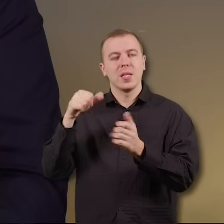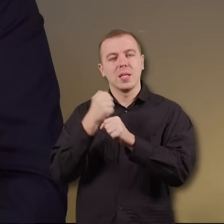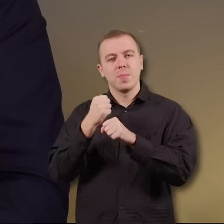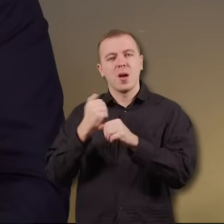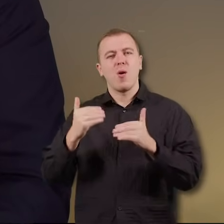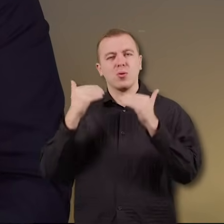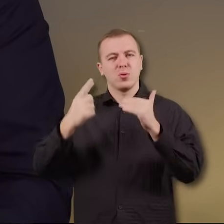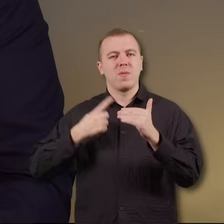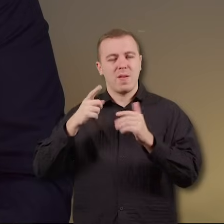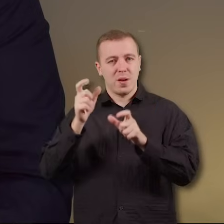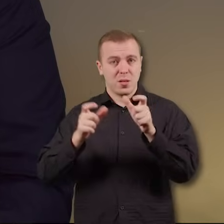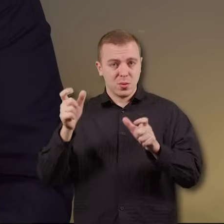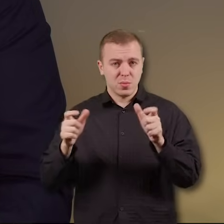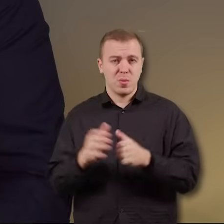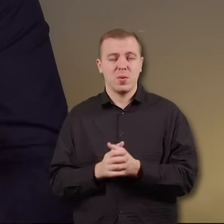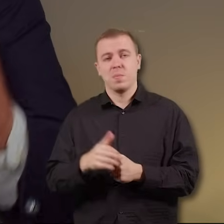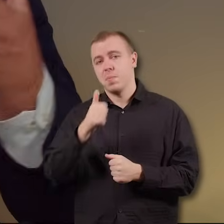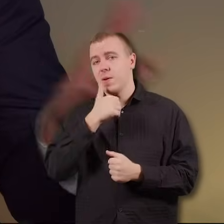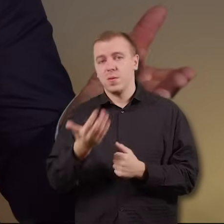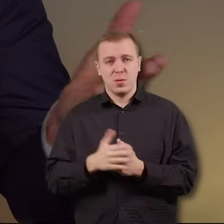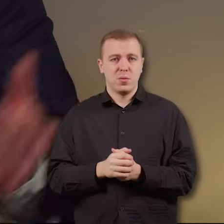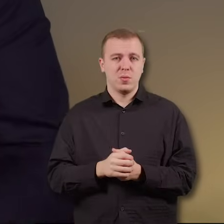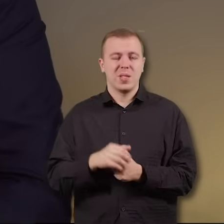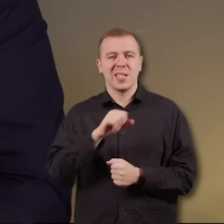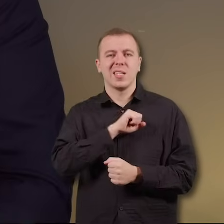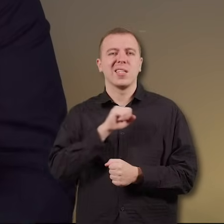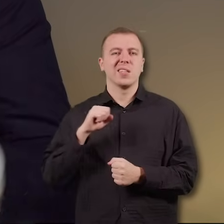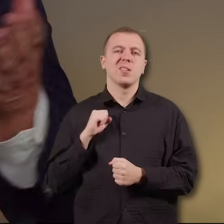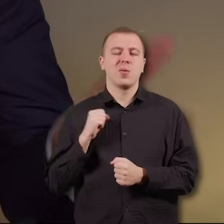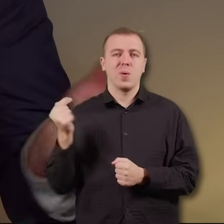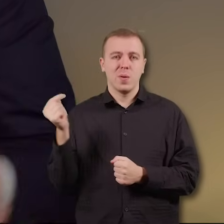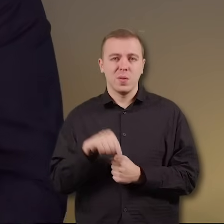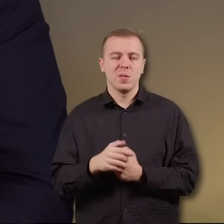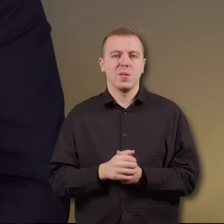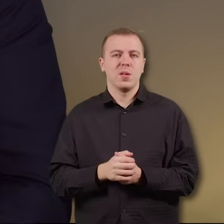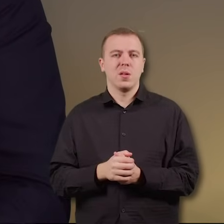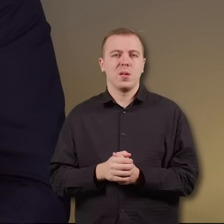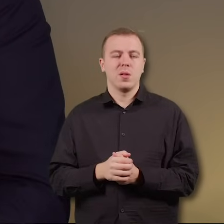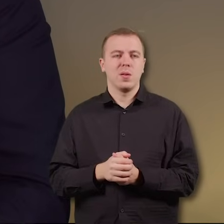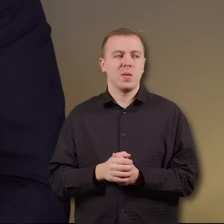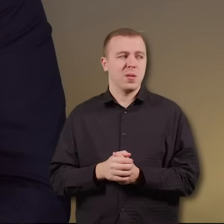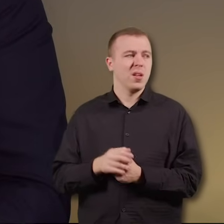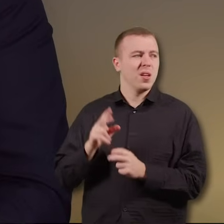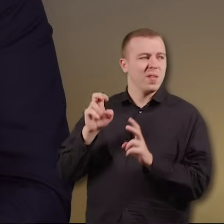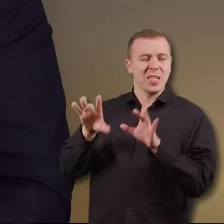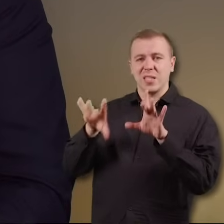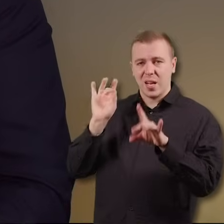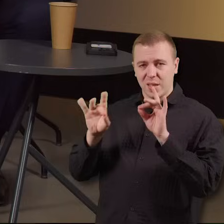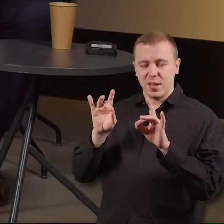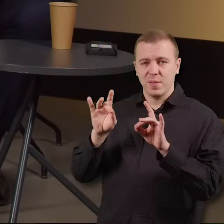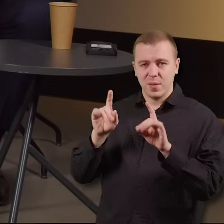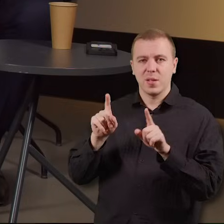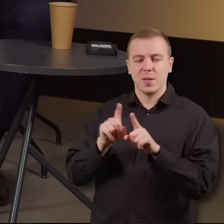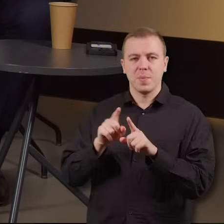aukštos kvalifikacijos žmonių, na pavyzdžiui, gydytojų arba kitos. Labiau selektyvi ir tokia gal, jo,